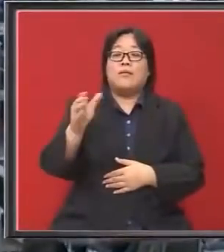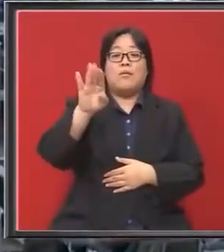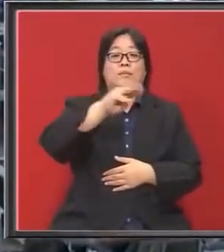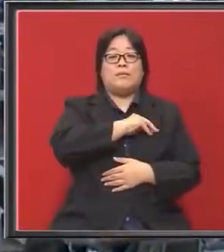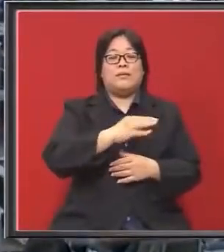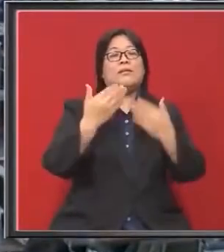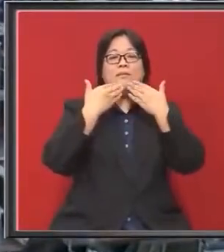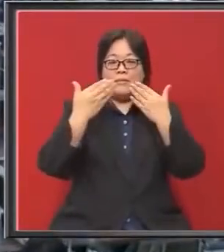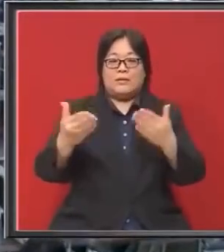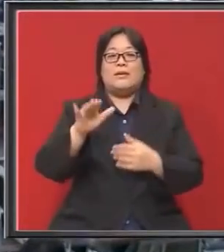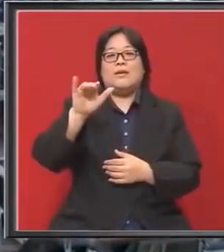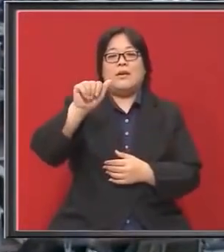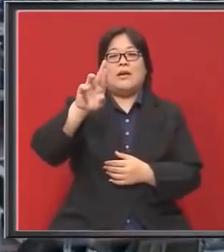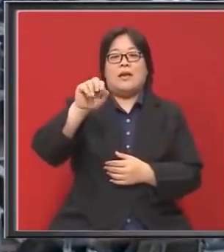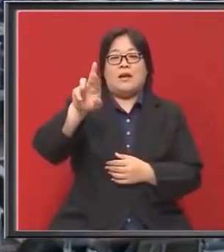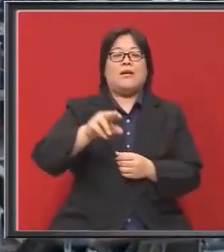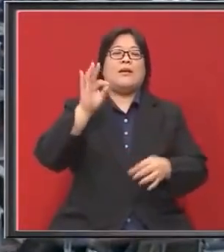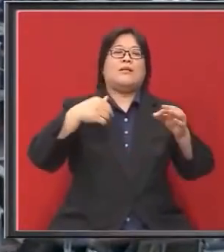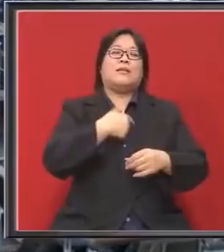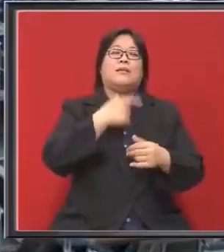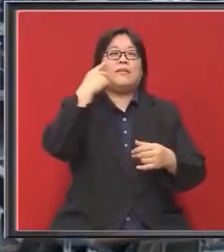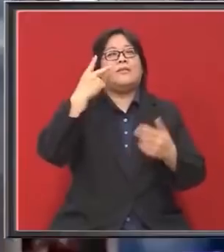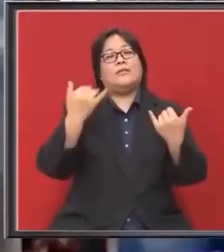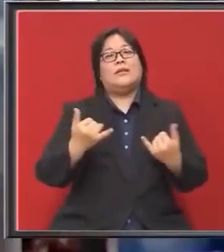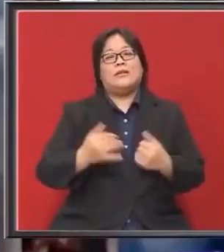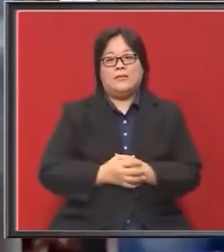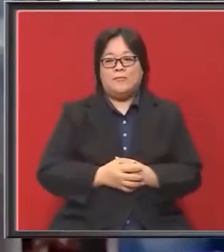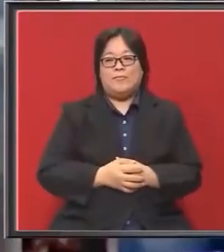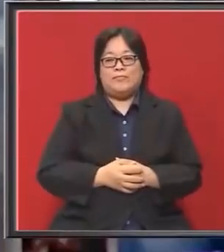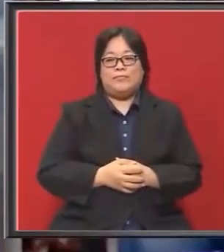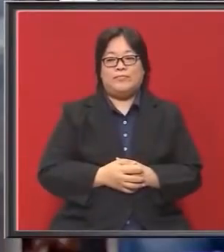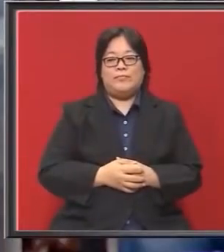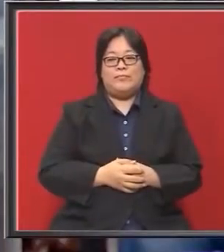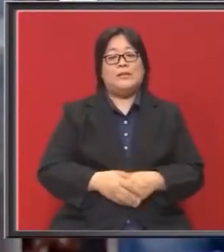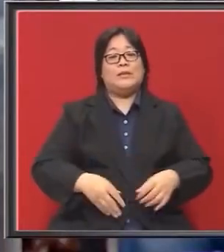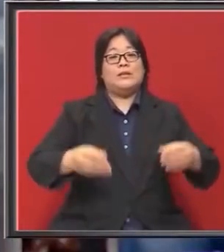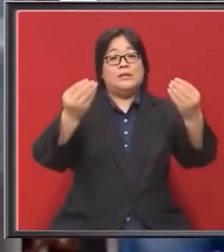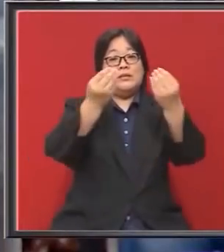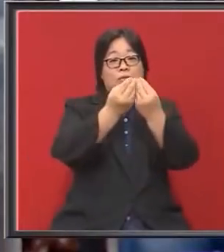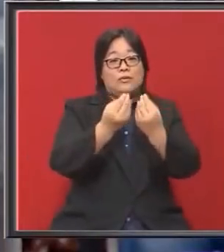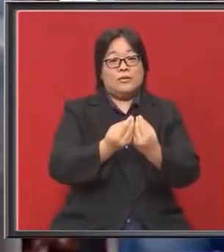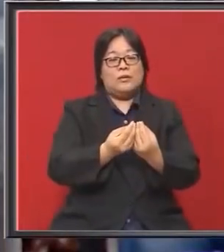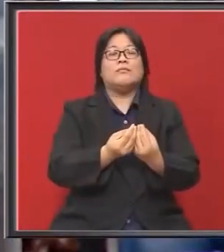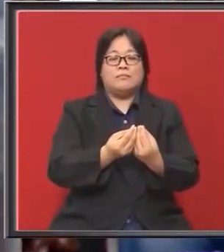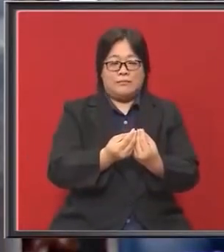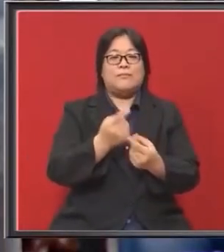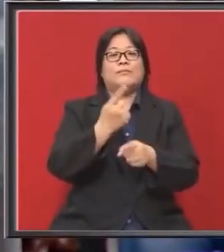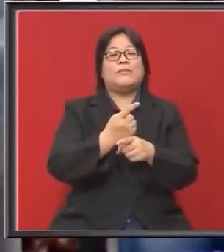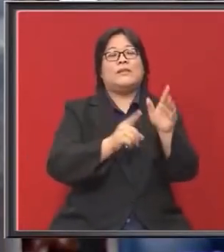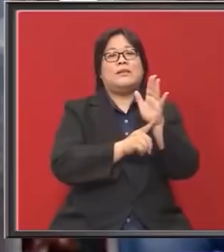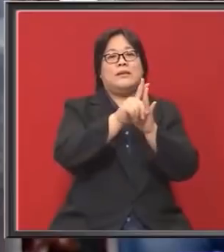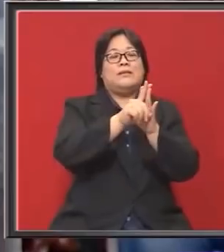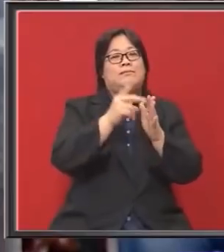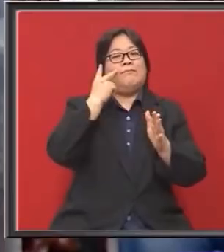Emang mau mencuri kasih yang rumah arrow kalau kita lihat lagi nih Azkia ke lelah tinggi Idan